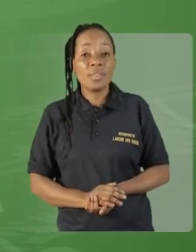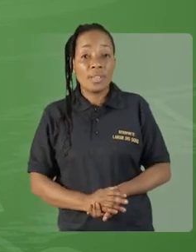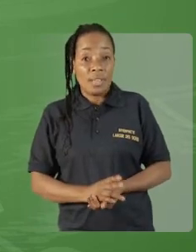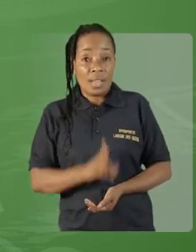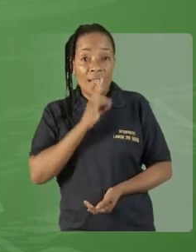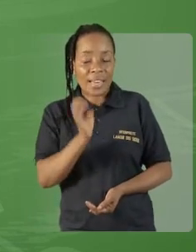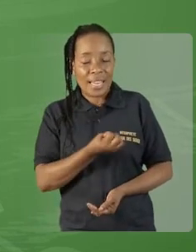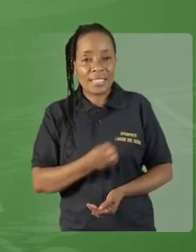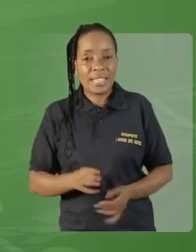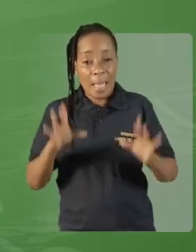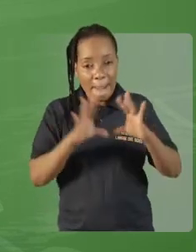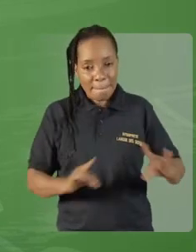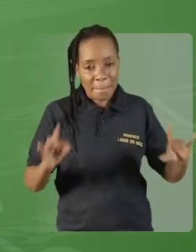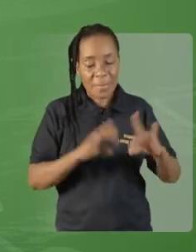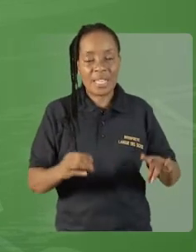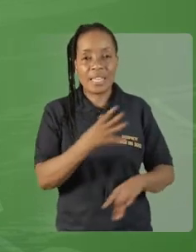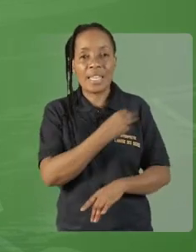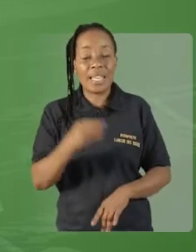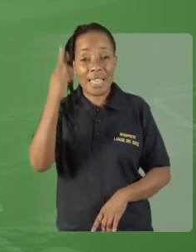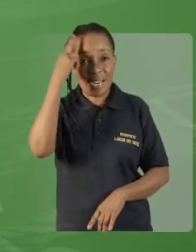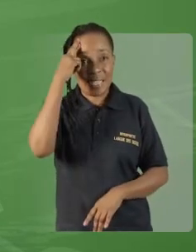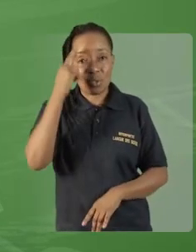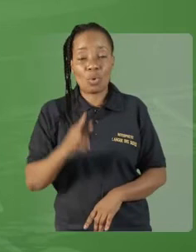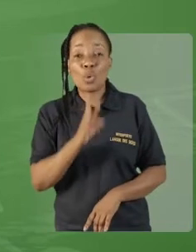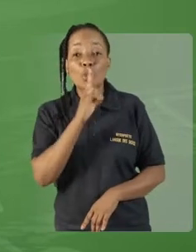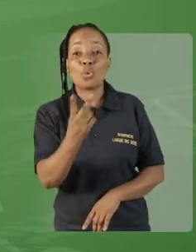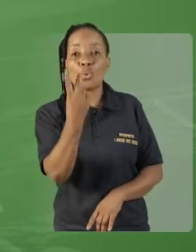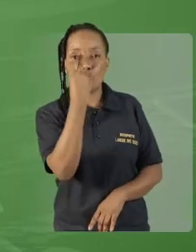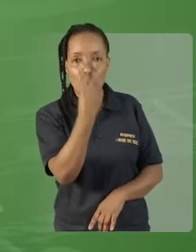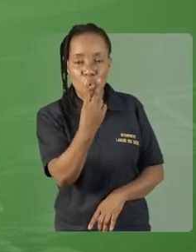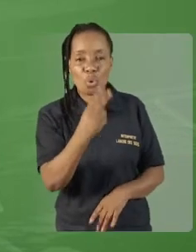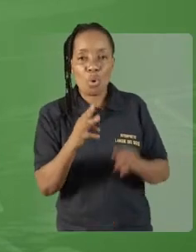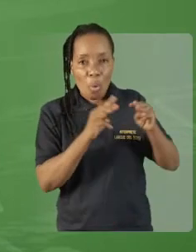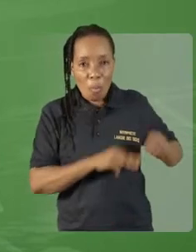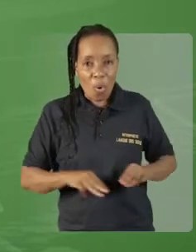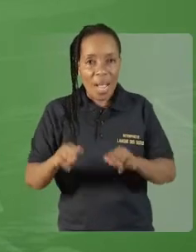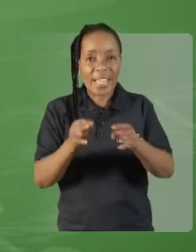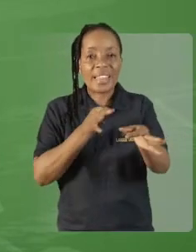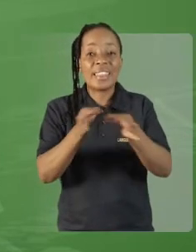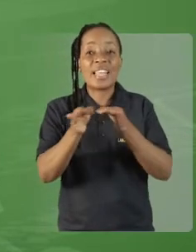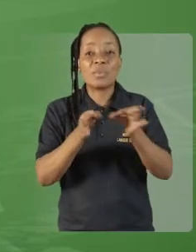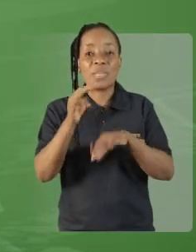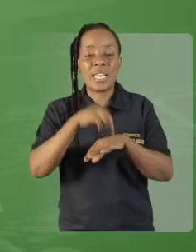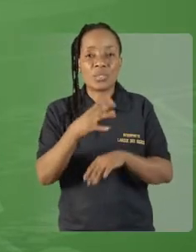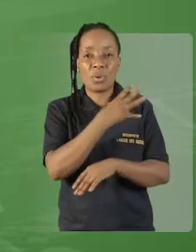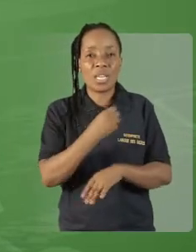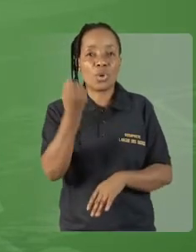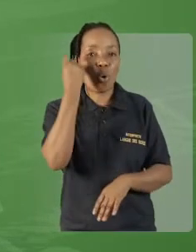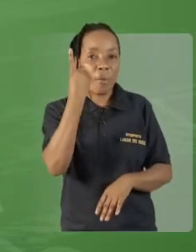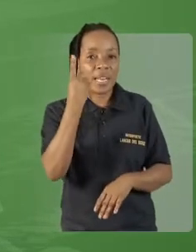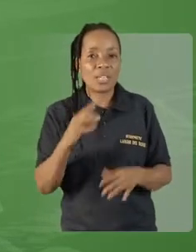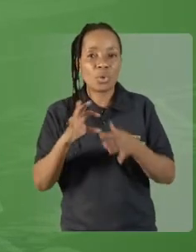En somme, le mythe et la raison sont deux moyens d'explication et de compréhension